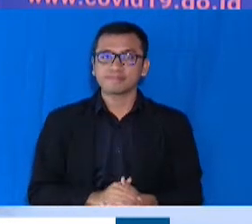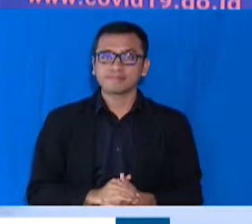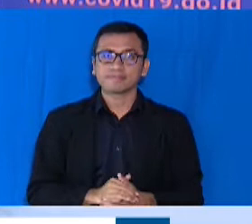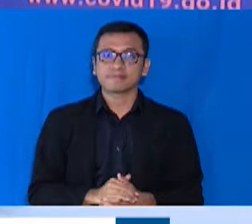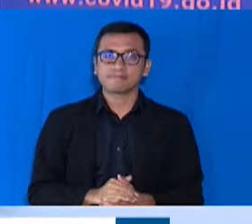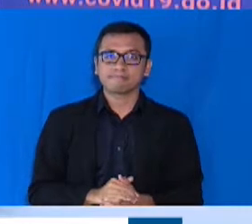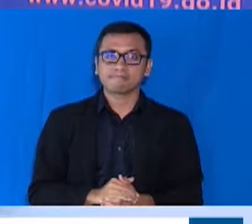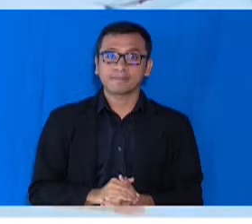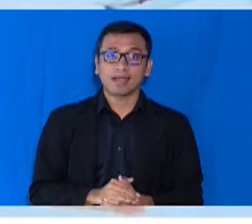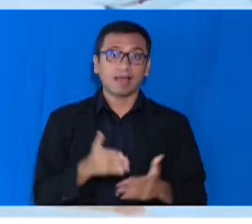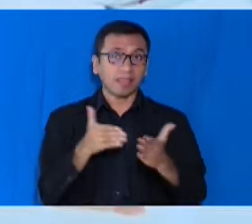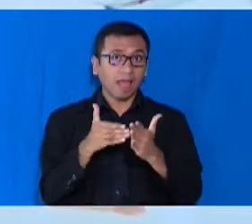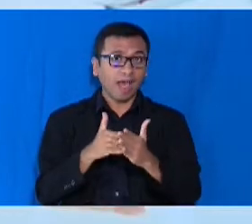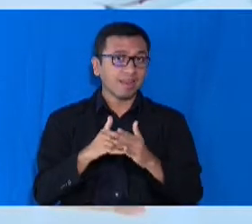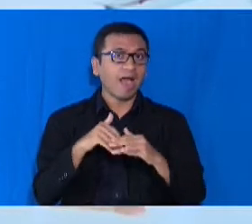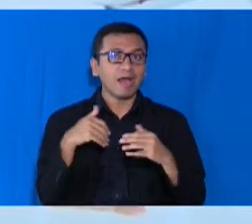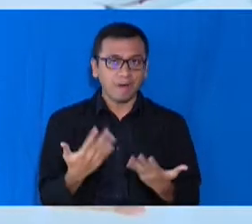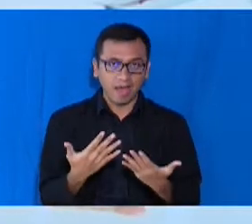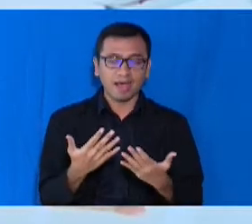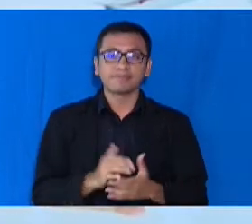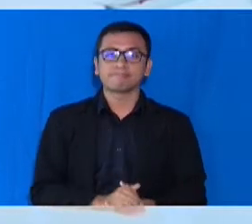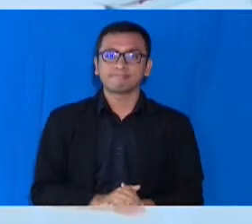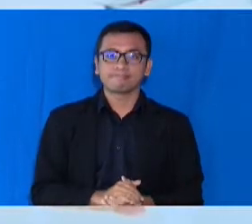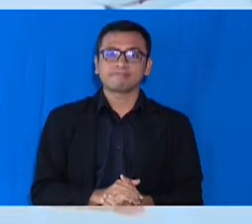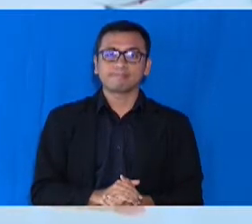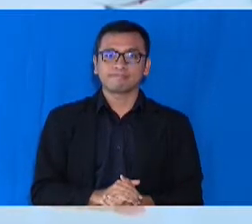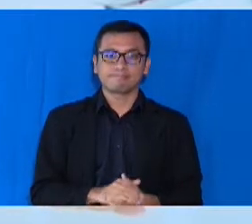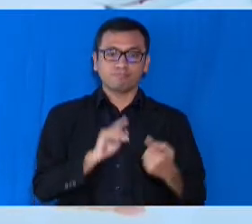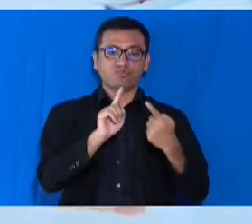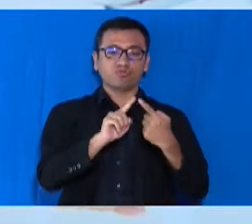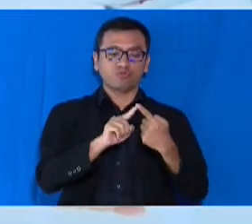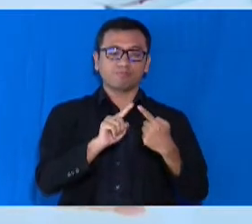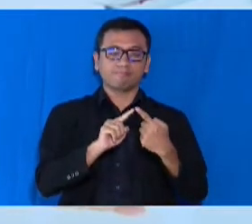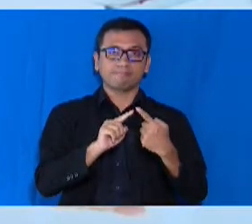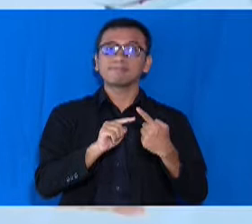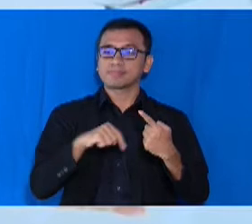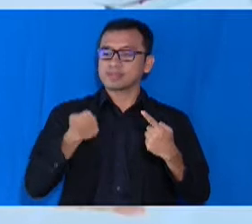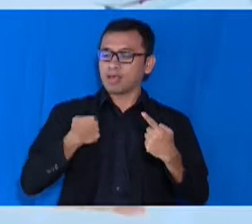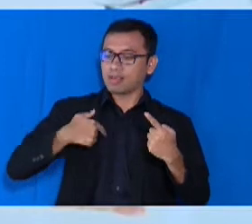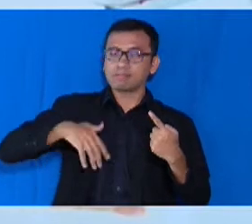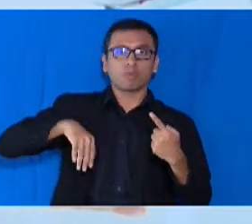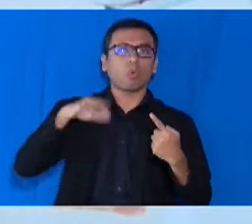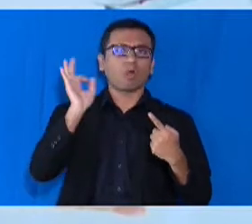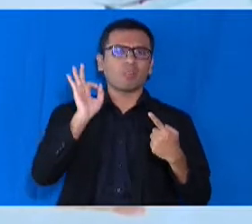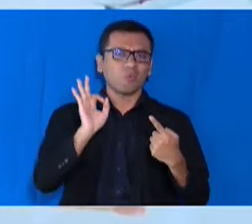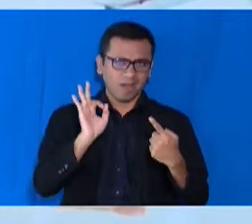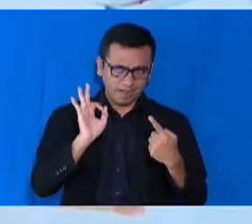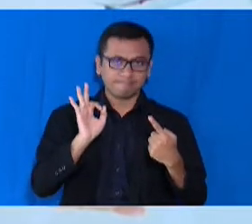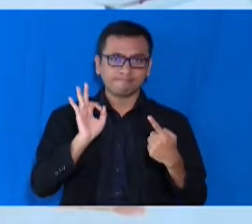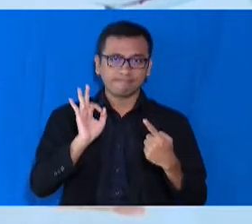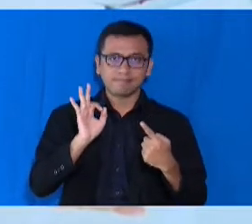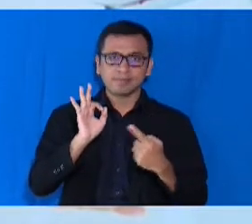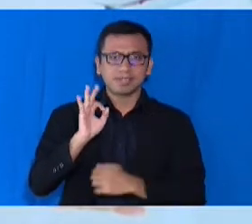meliputi hal ini. Apakah kita siap? Sebagai orang tua yang seringkali kita hanya